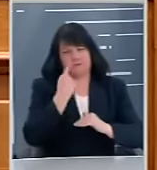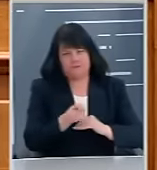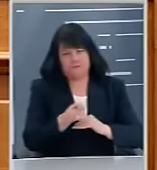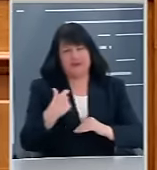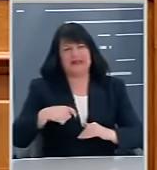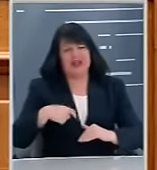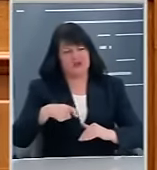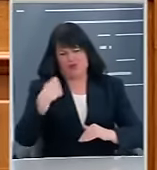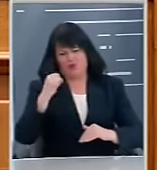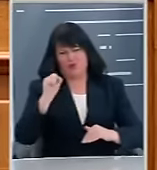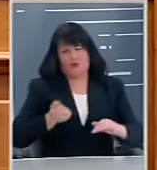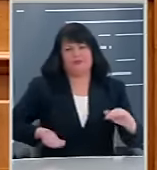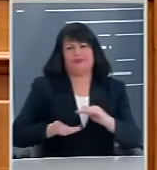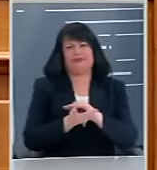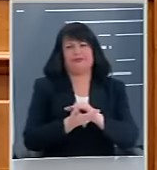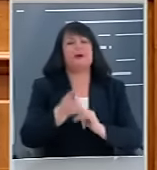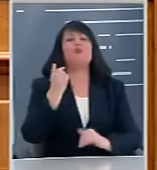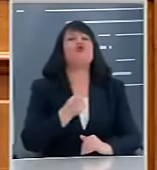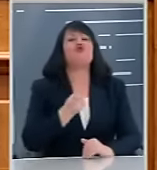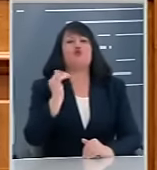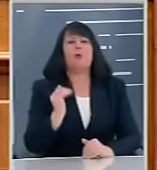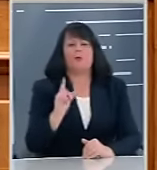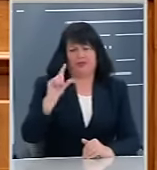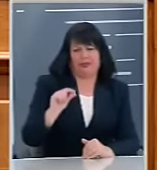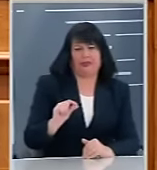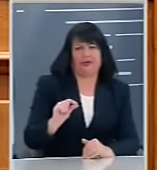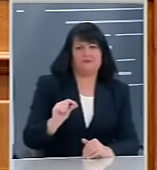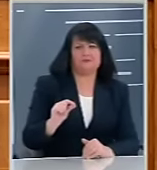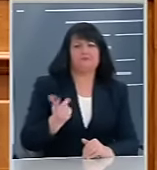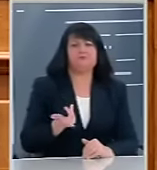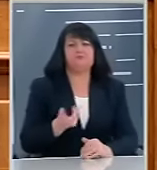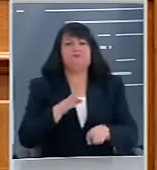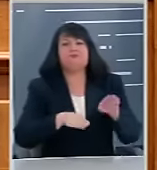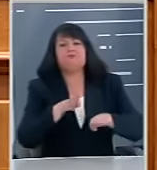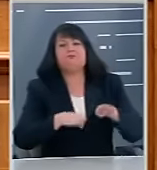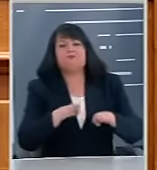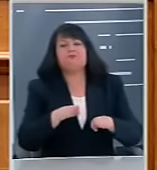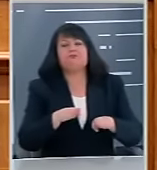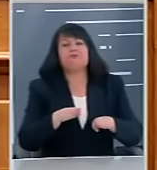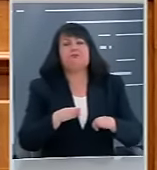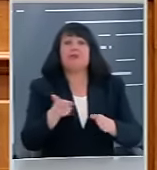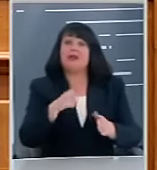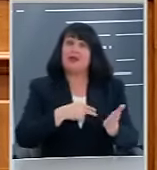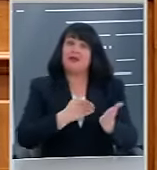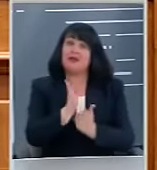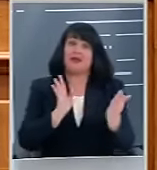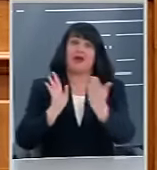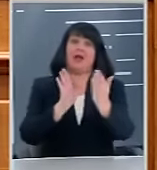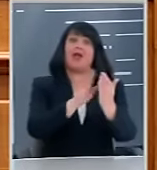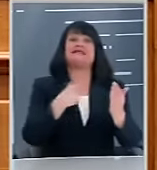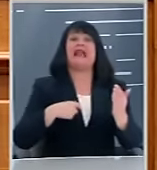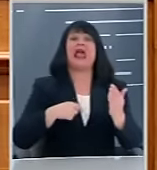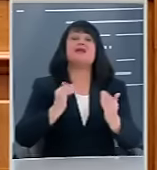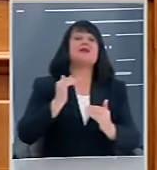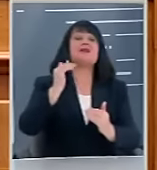στελέχη, είναι το χαμηλό ποσοστό των προσφυγών, κρίνονται με βάση τη δίκαιη αντιμετώπιση στελεχών.